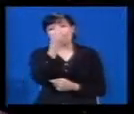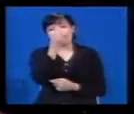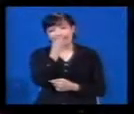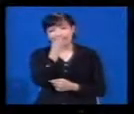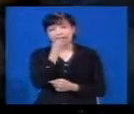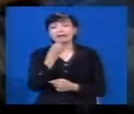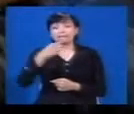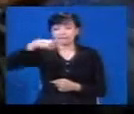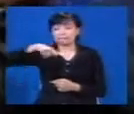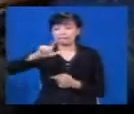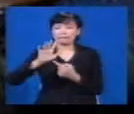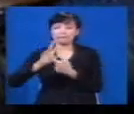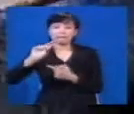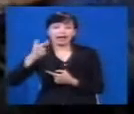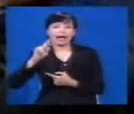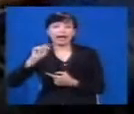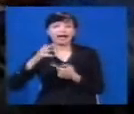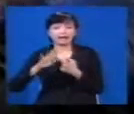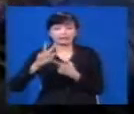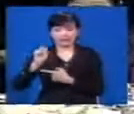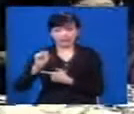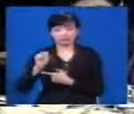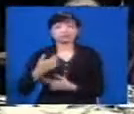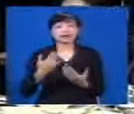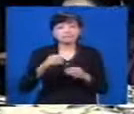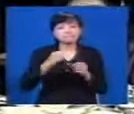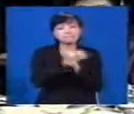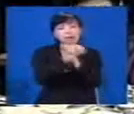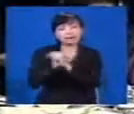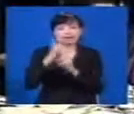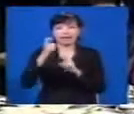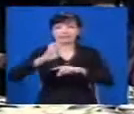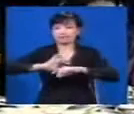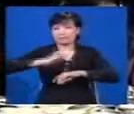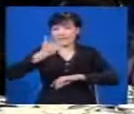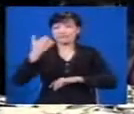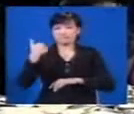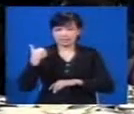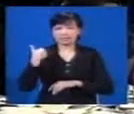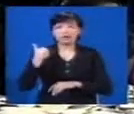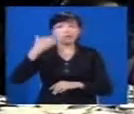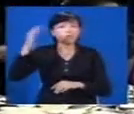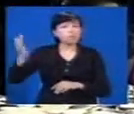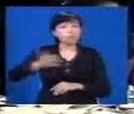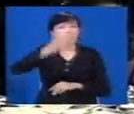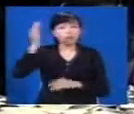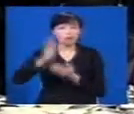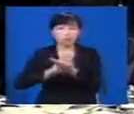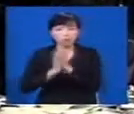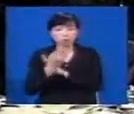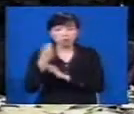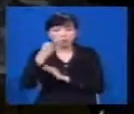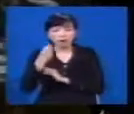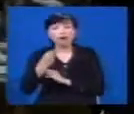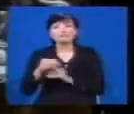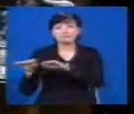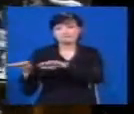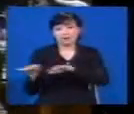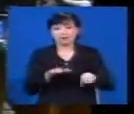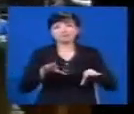พลังงานการรับมือภัยพิบัติและการแก้ไขปัญหาจากการเปลี่ยนแปลงทางสภาพภูมิอากาศนอกจ